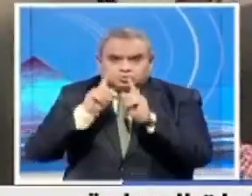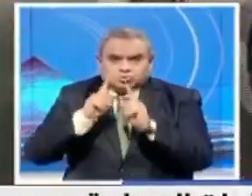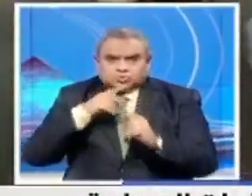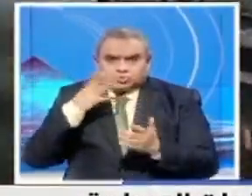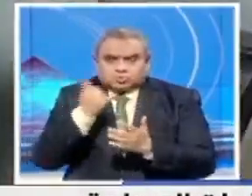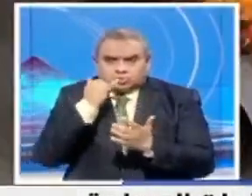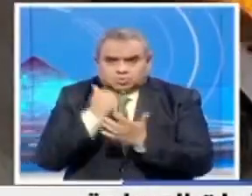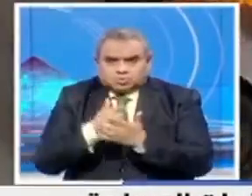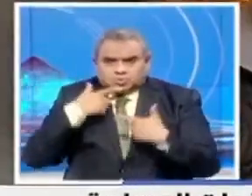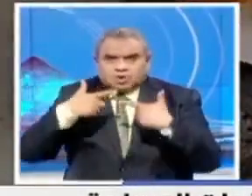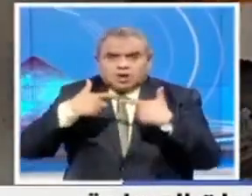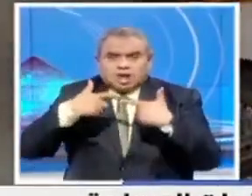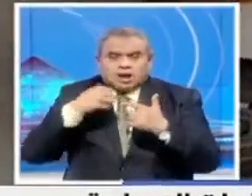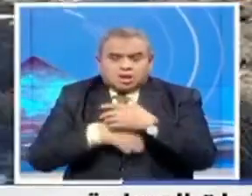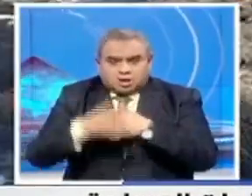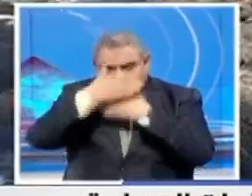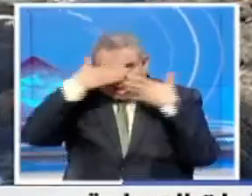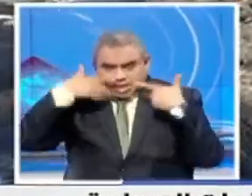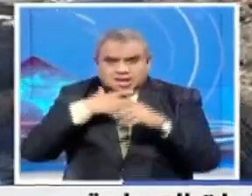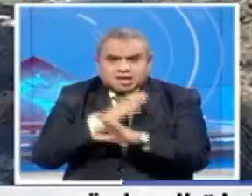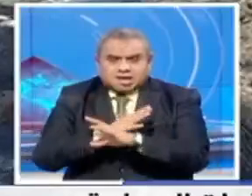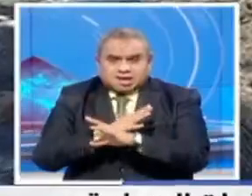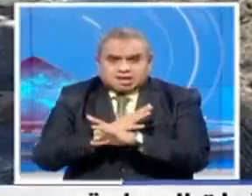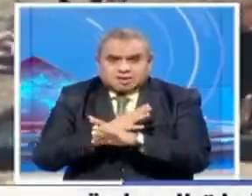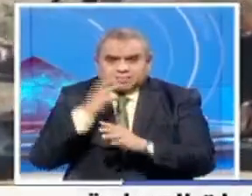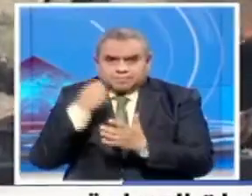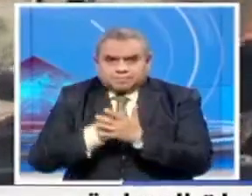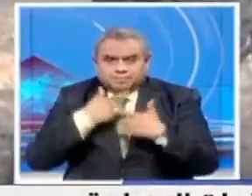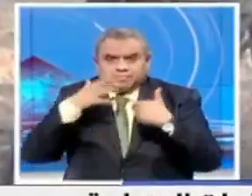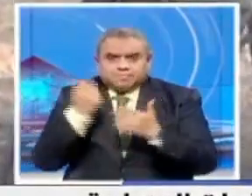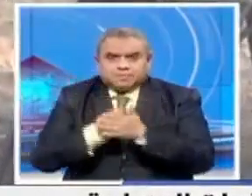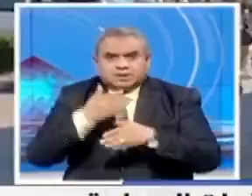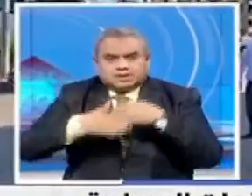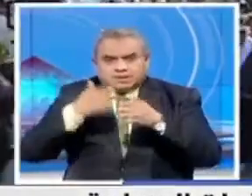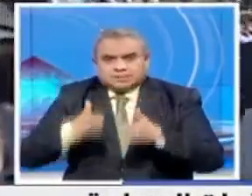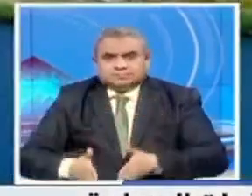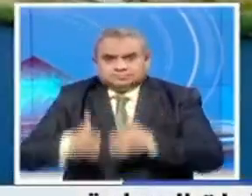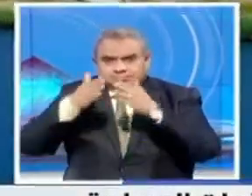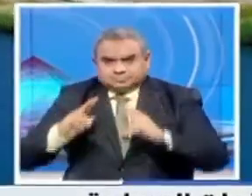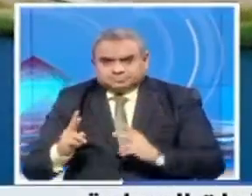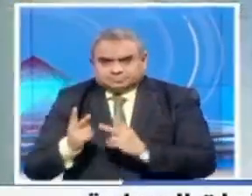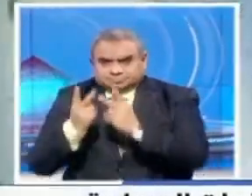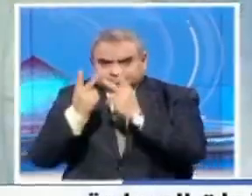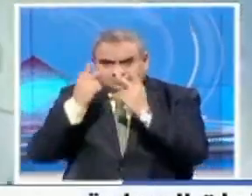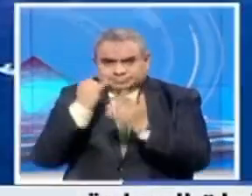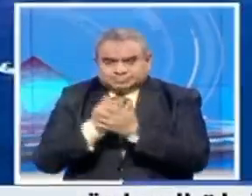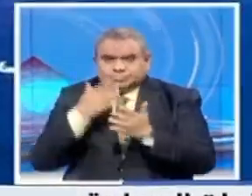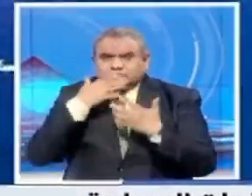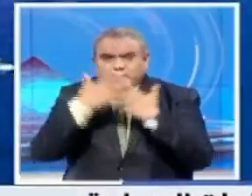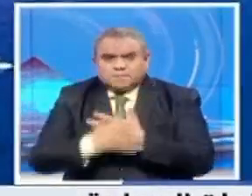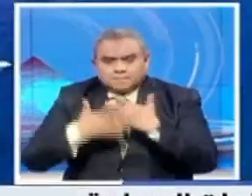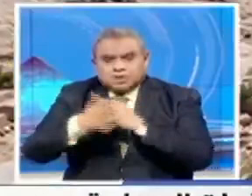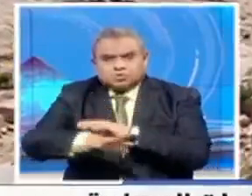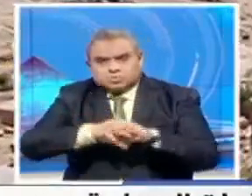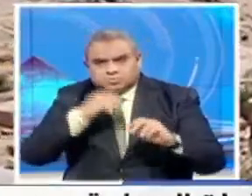وبنفس قوة الحرب ضد الإرهاب في سيناء كانت قوة معركة البناء والتنمية، حيث تدفقت المشروعات